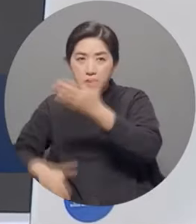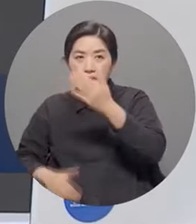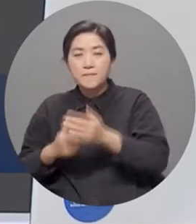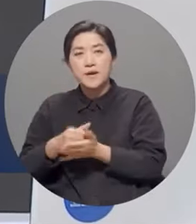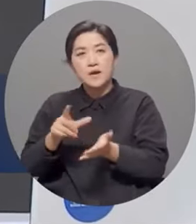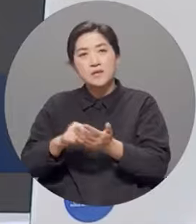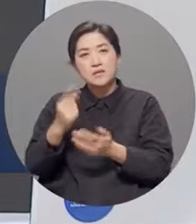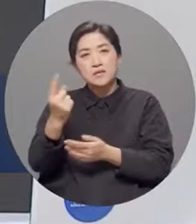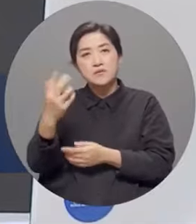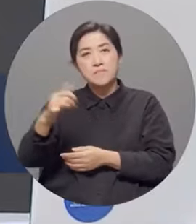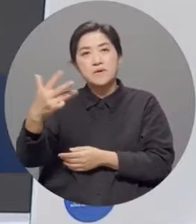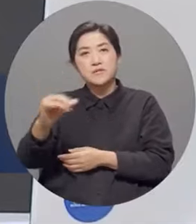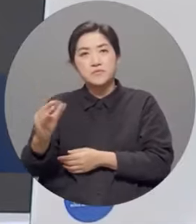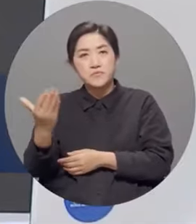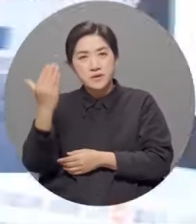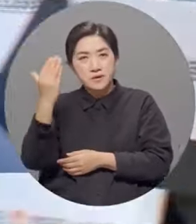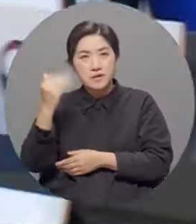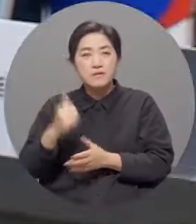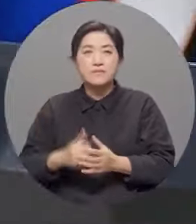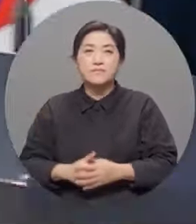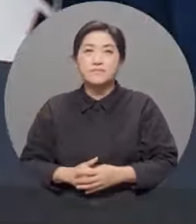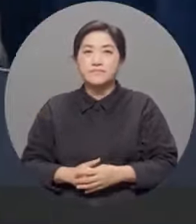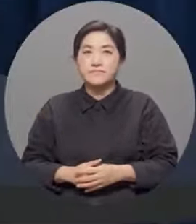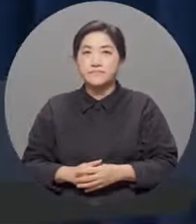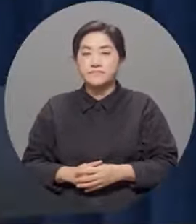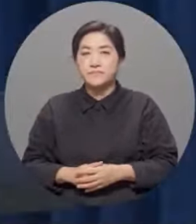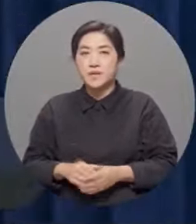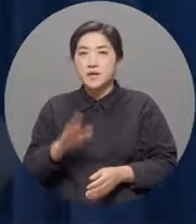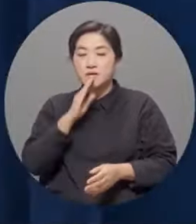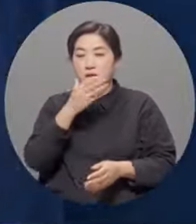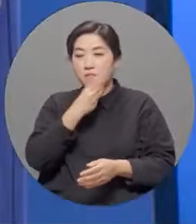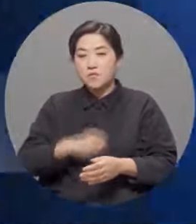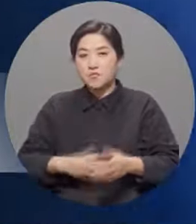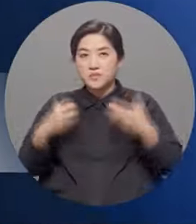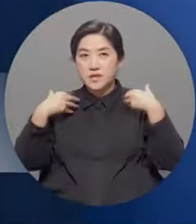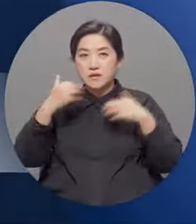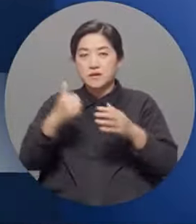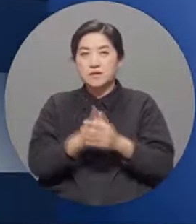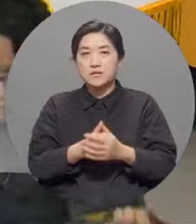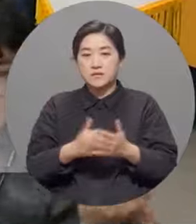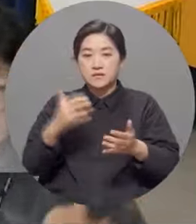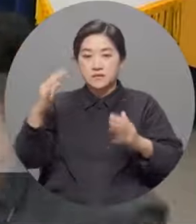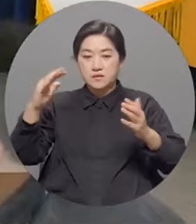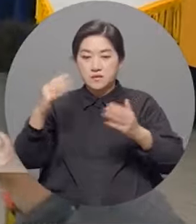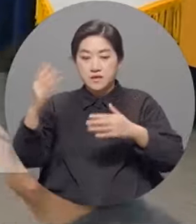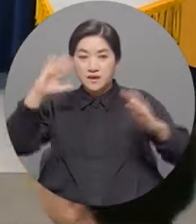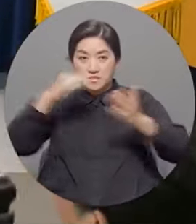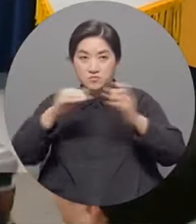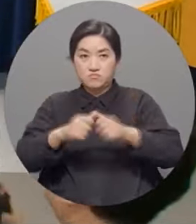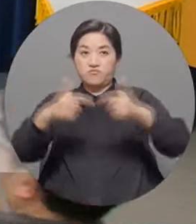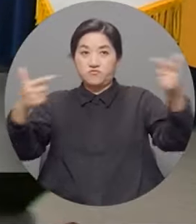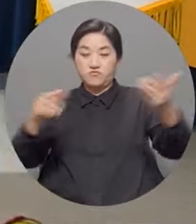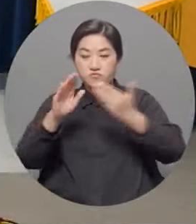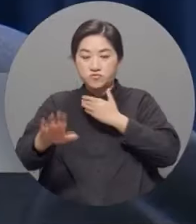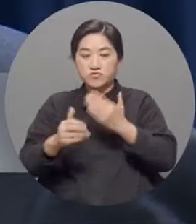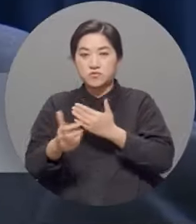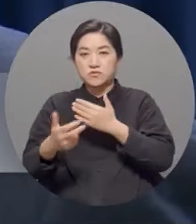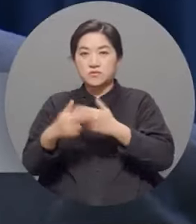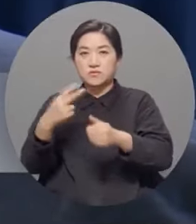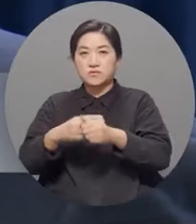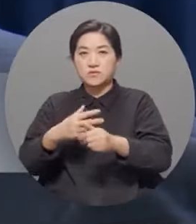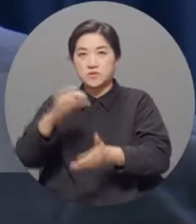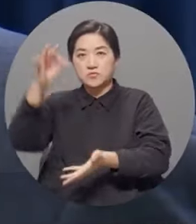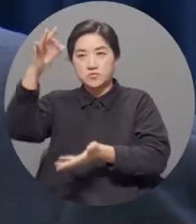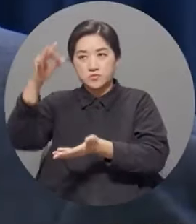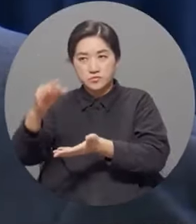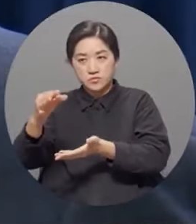한 1억 8천 정도 이렇게 되더라고요. 실제 복지부 장관은 대규모 증원 이후 장기적으로 의사 수입이 낮아진다는